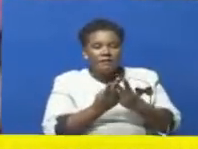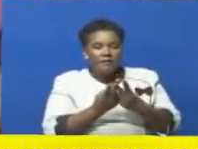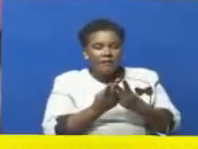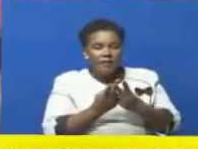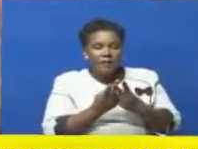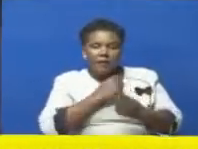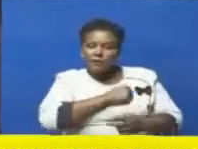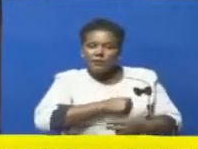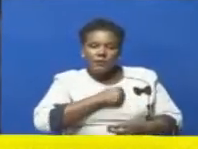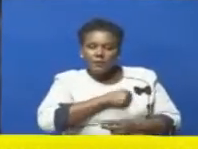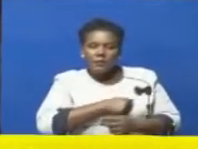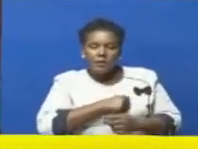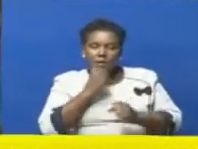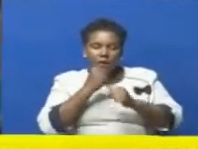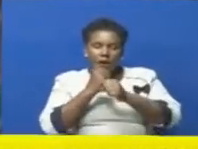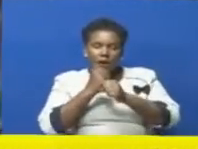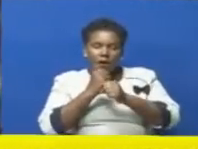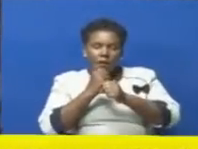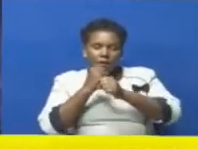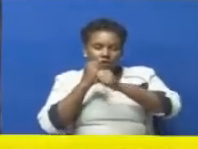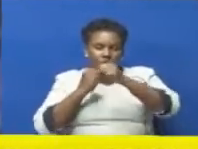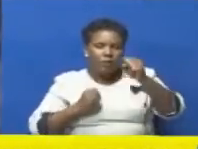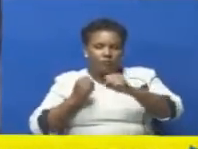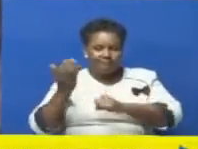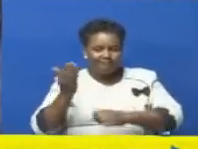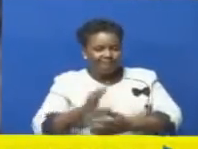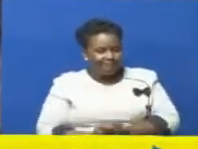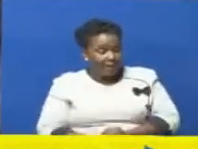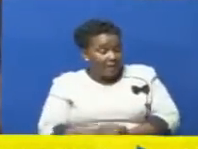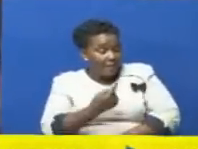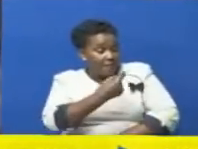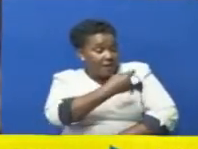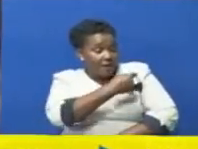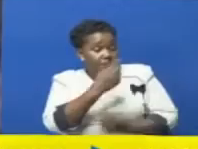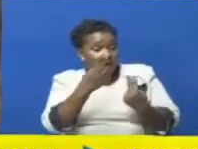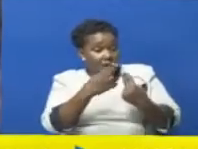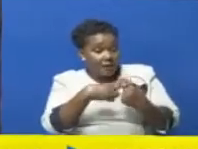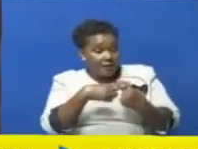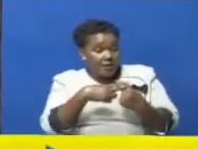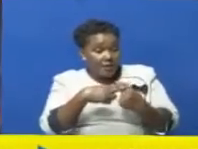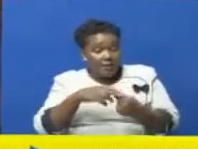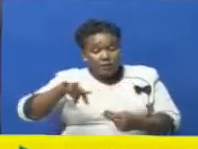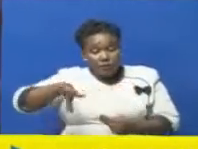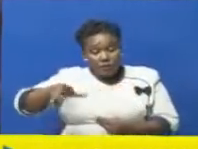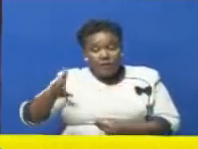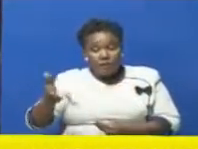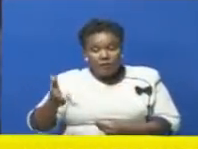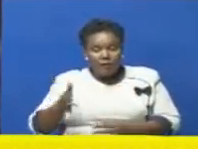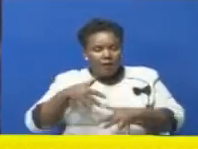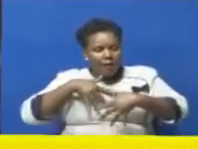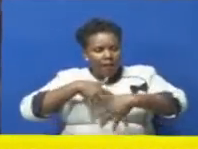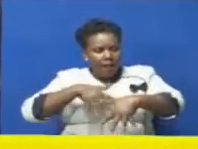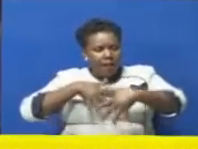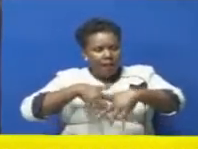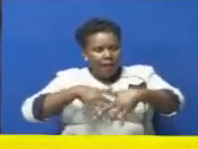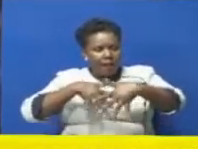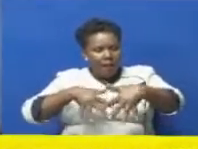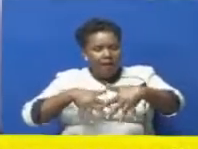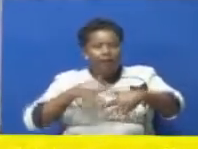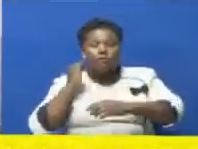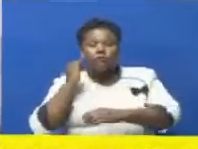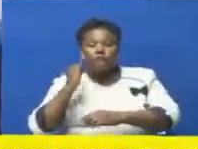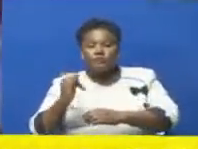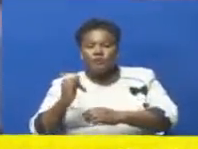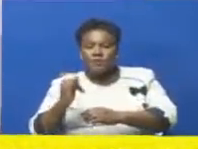hilo. Katika hatua nyingine, madaktari katika jimbo la Tigray nchini Ethiopia wameandamana kupinga hali ya kuzorota